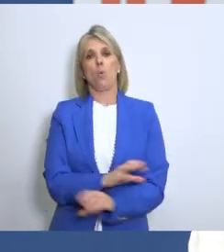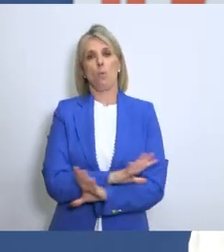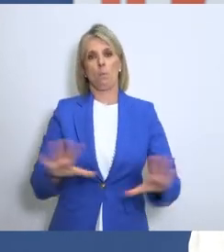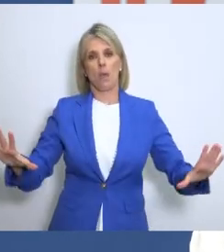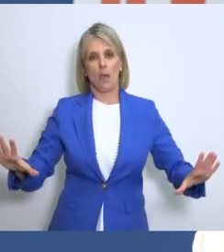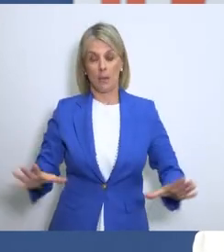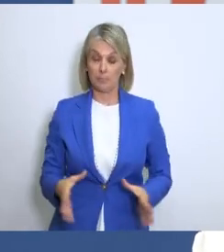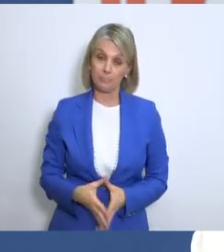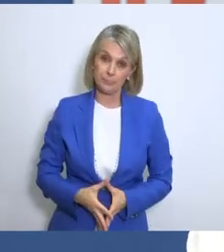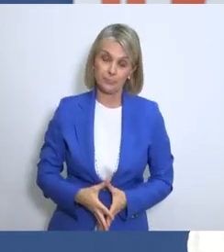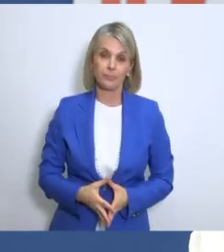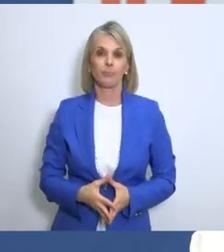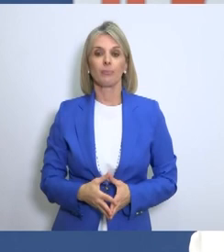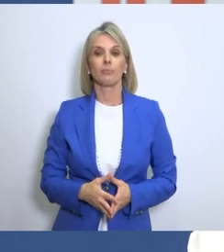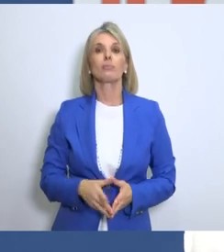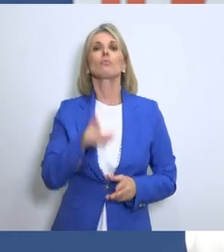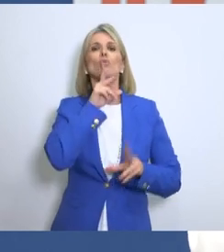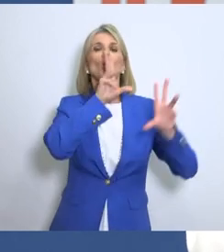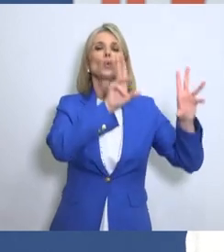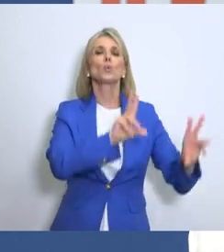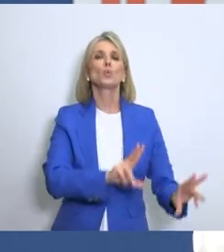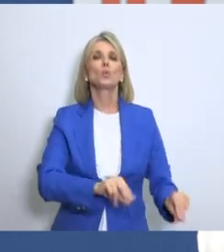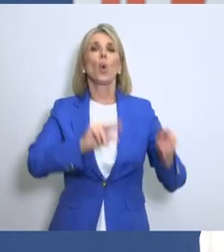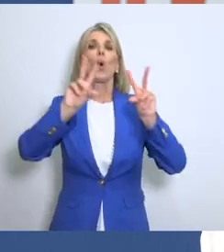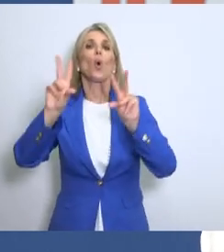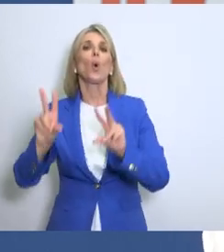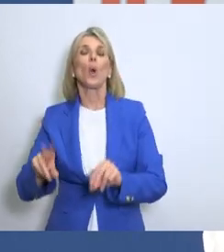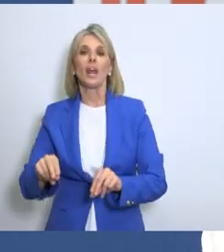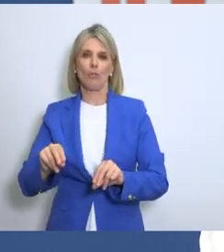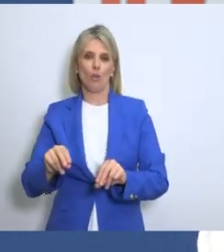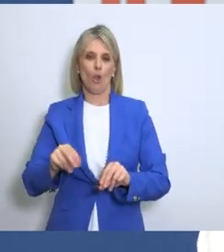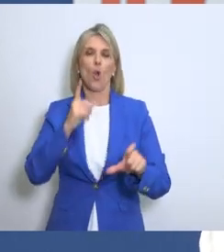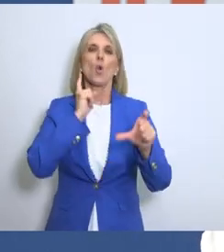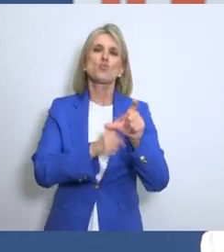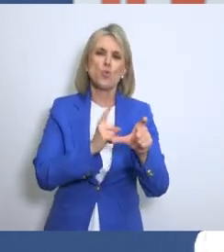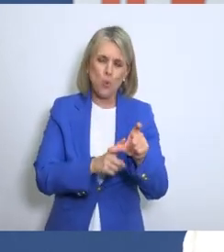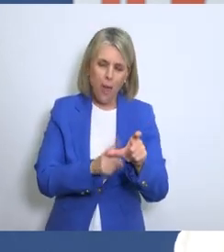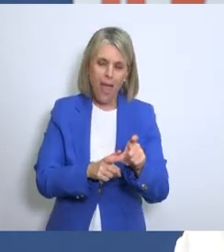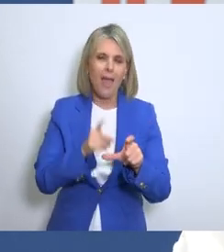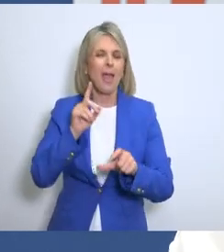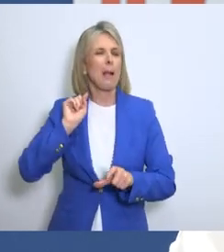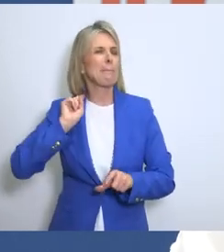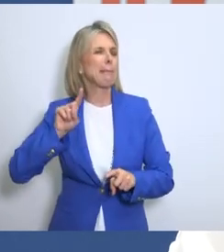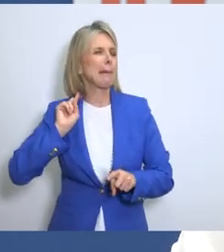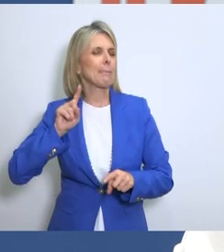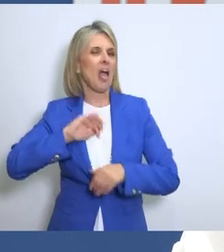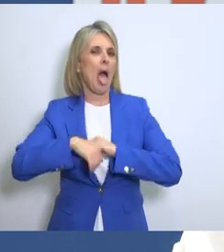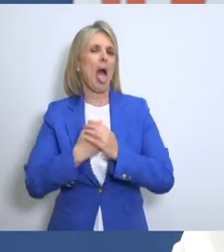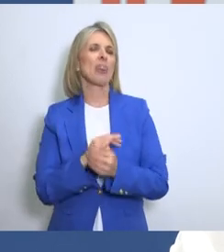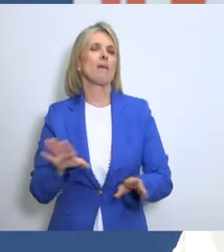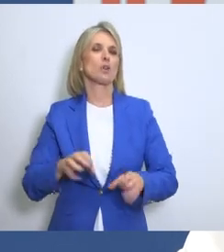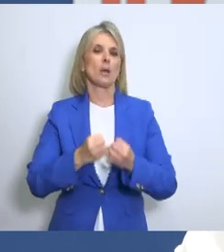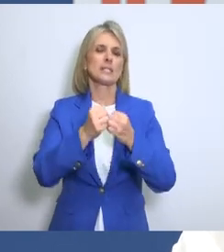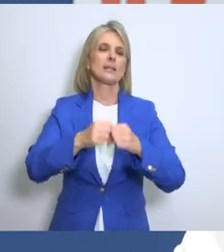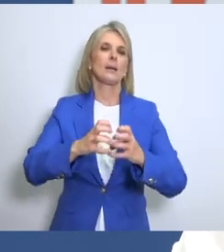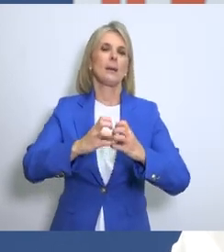Τα ίδια όμως κάνει το ΚΚΕ, έτσι αντιμετωπίζει όλους τους αγώνες ανεξαιρέτως. Με τη διάσπαση, με